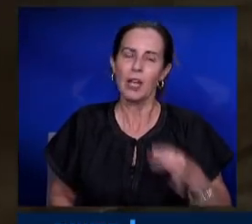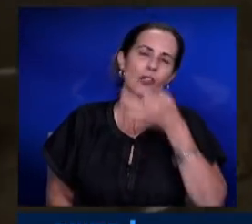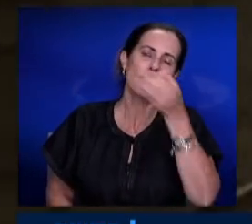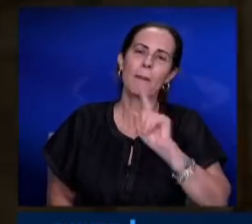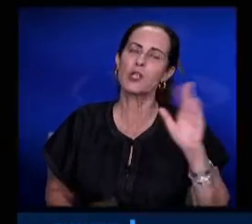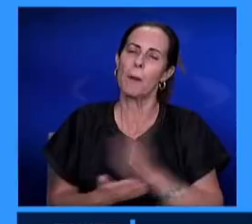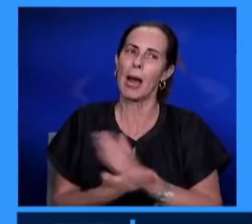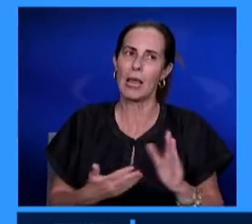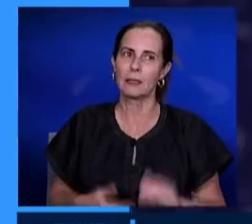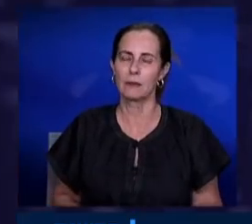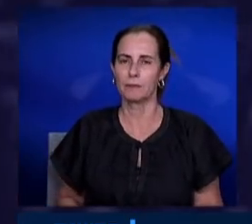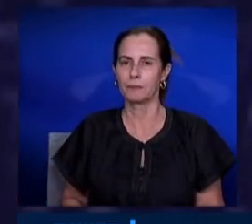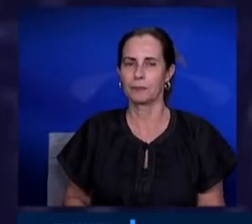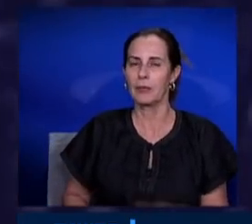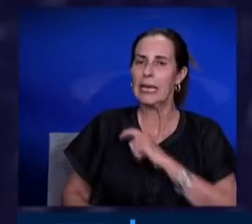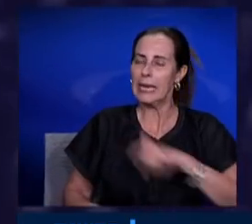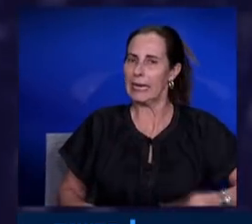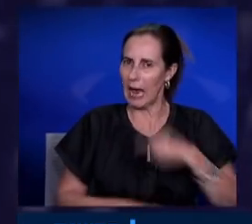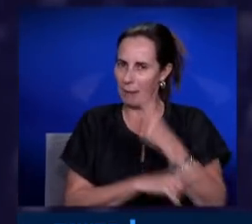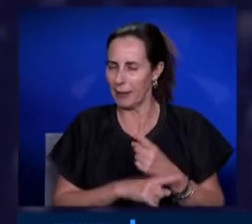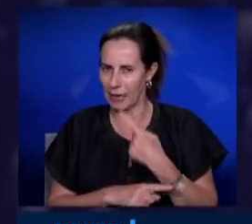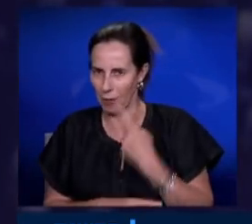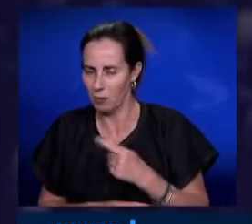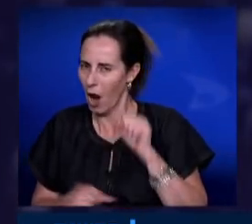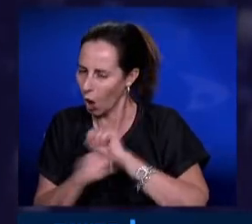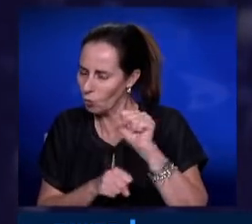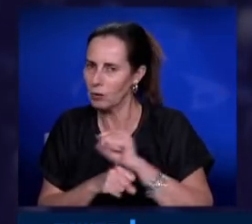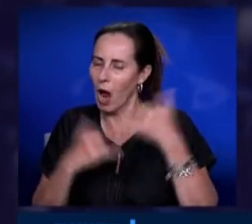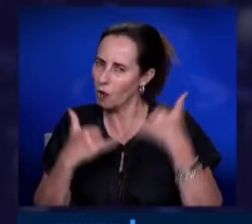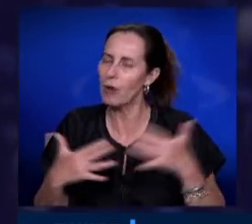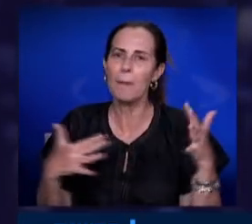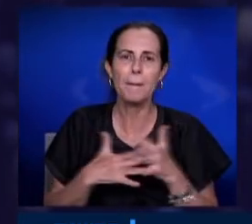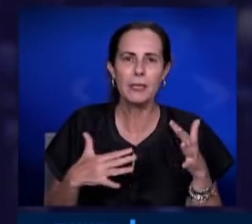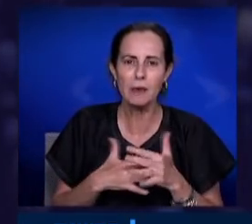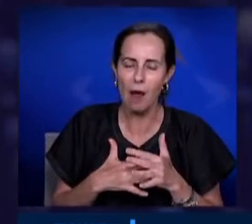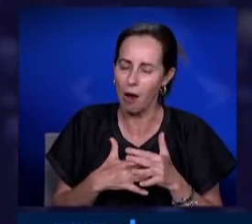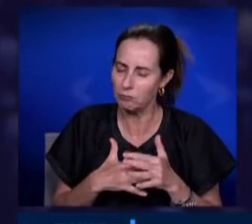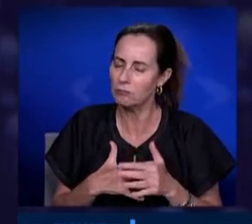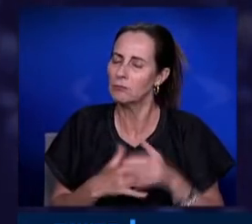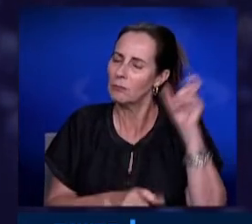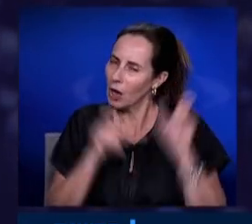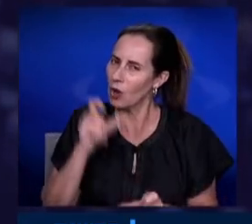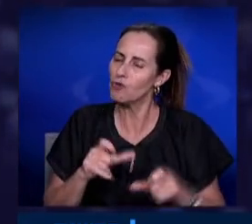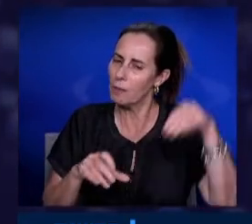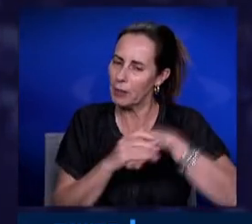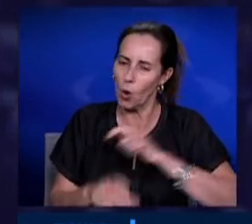שיוצאת לנו. מעיריית בת ים נמסר בתגובה כי התלונה נמצאת בהליכי בירור על ידי הגורמים הרלוונטיים